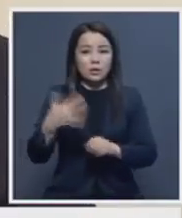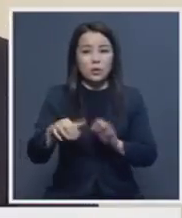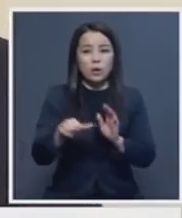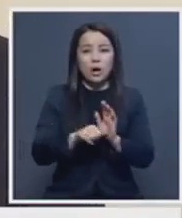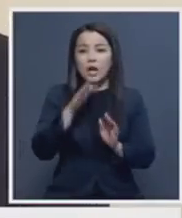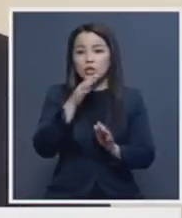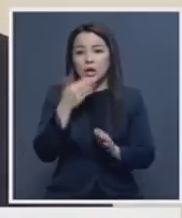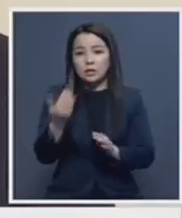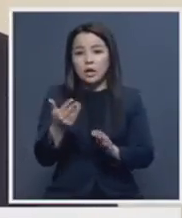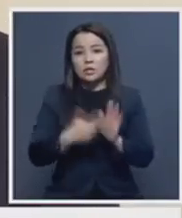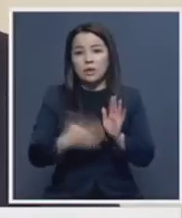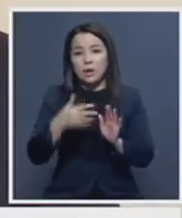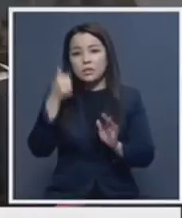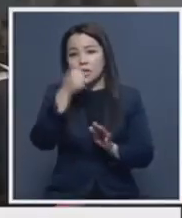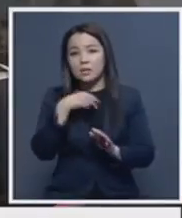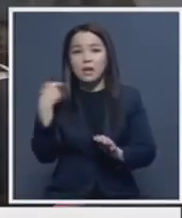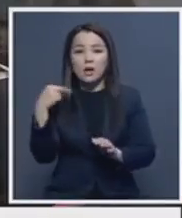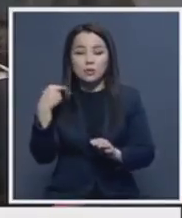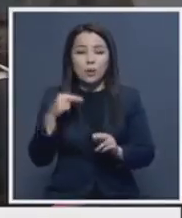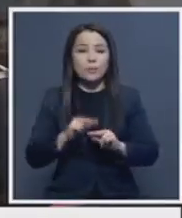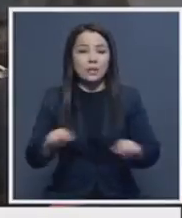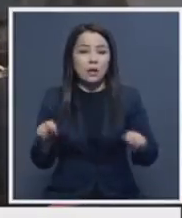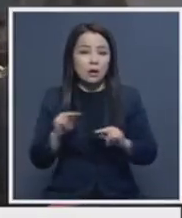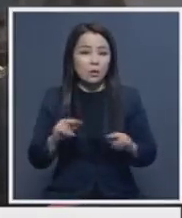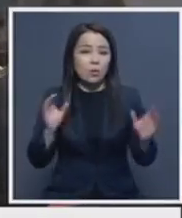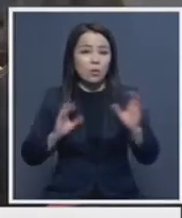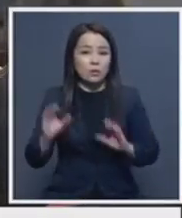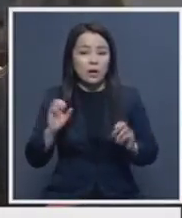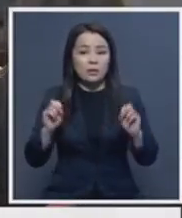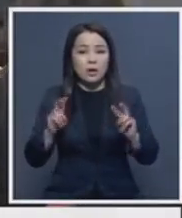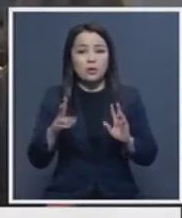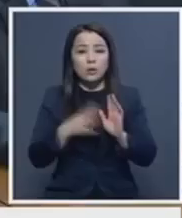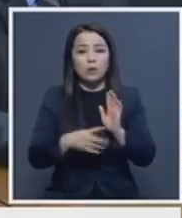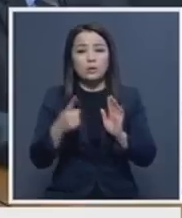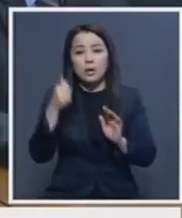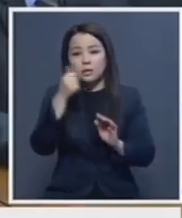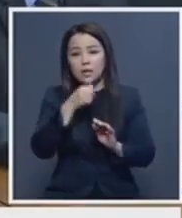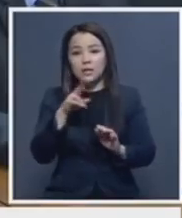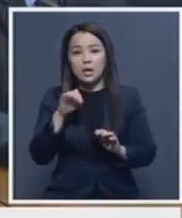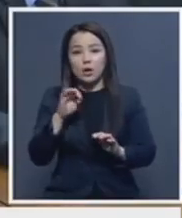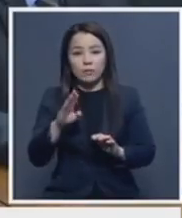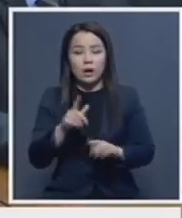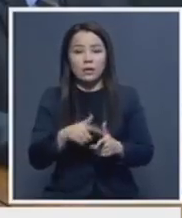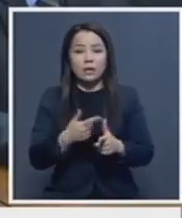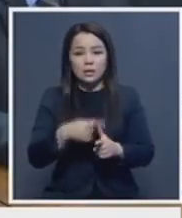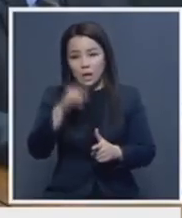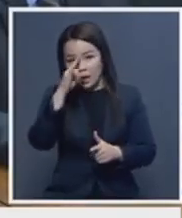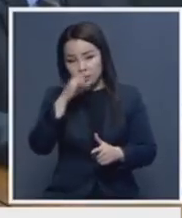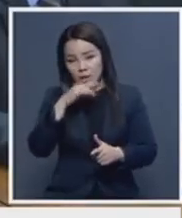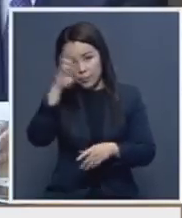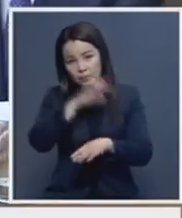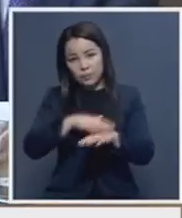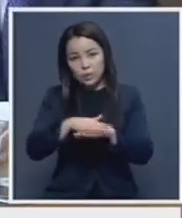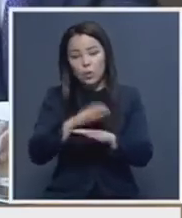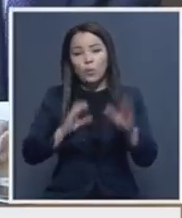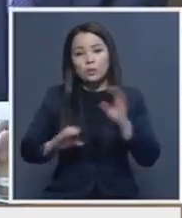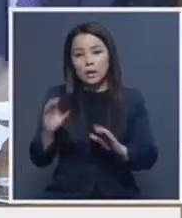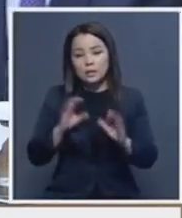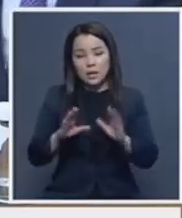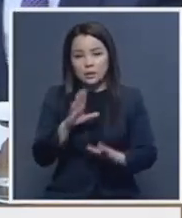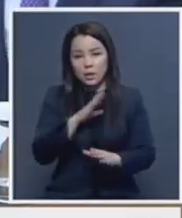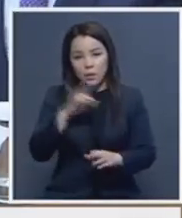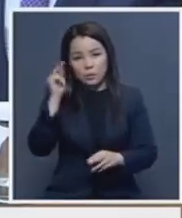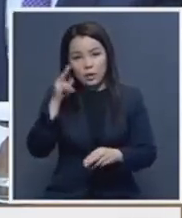жаста, 85 жылы Ақтөбе педагогикалық институтын, 91 жылы Киров атындағы Қазақ мемлекеттік университетін